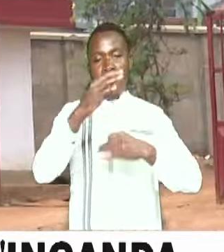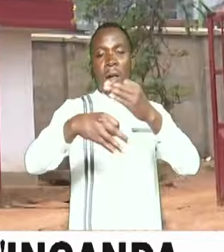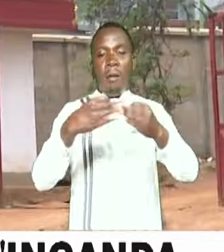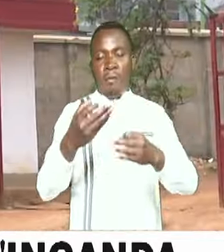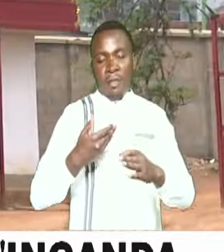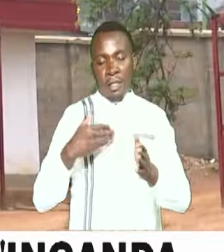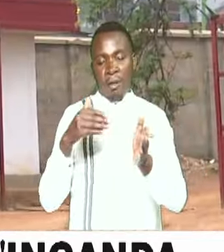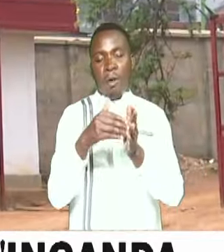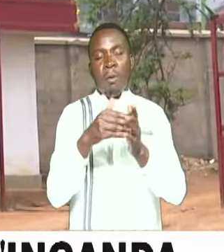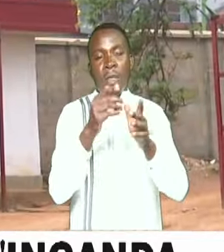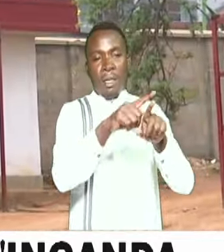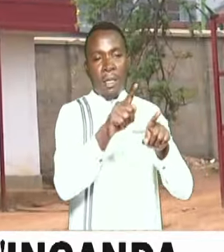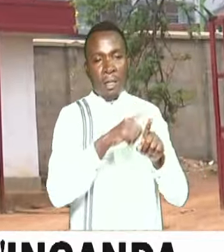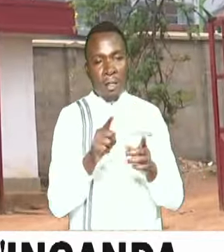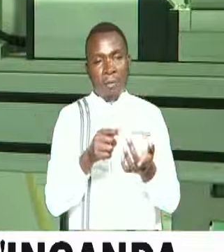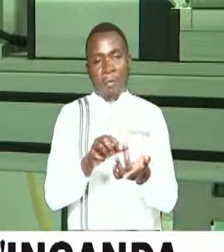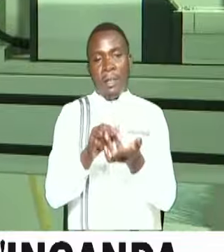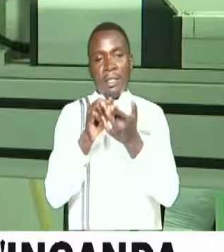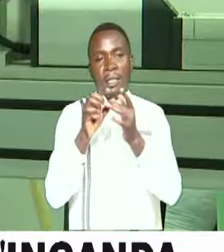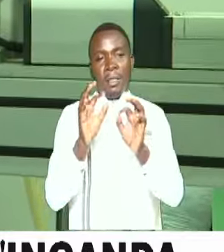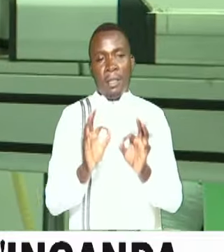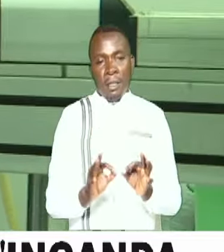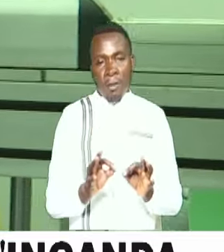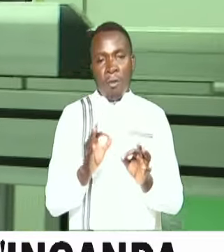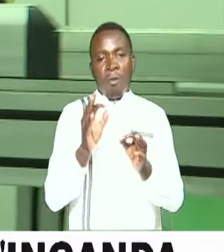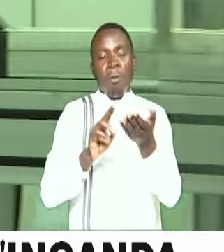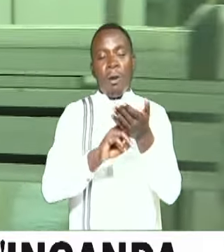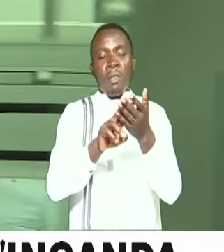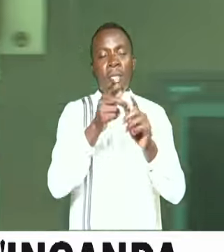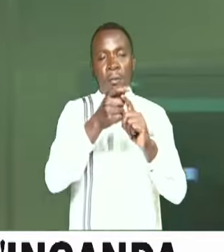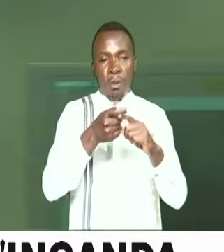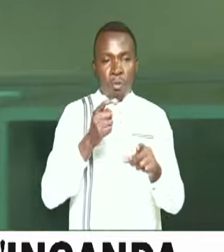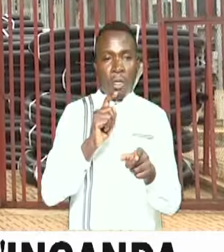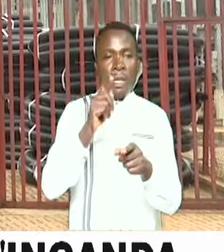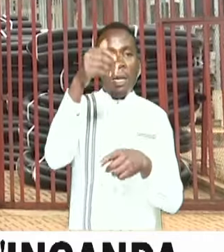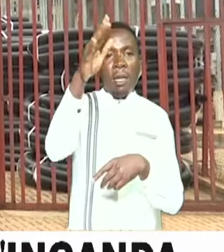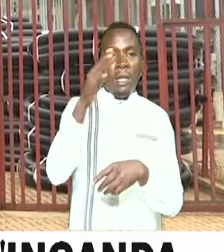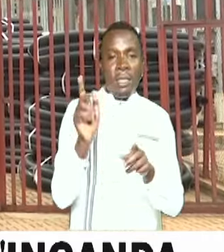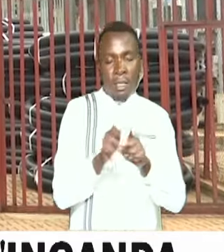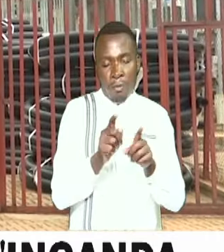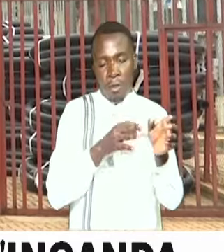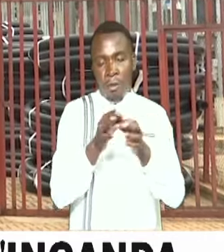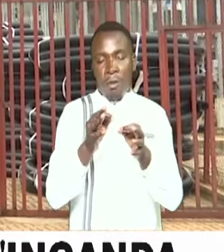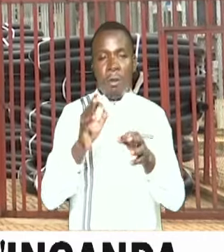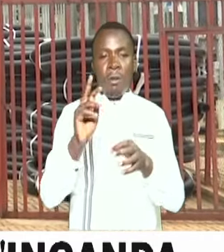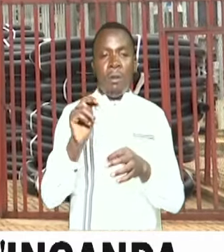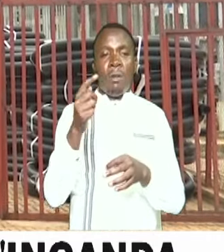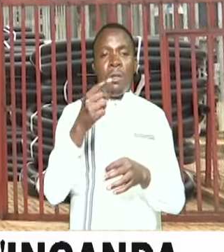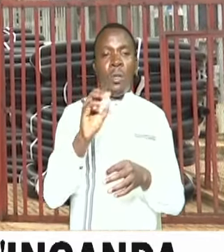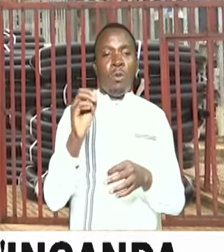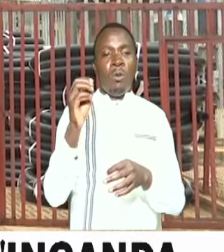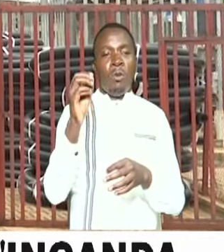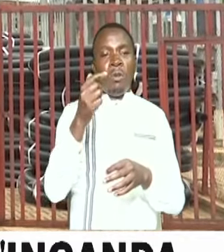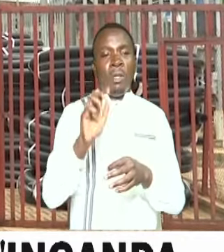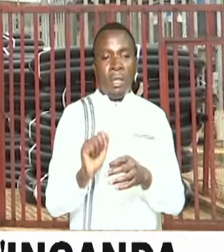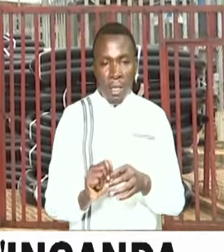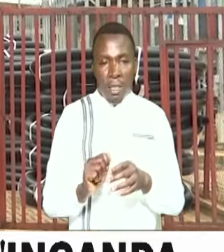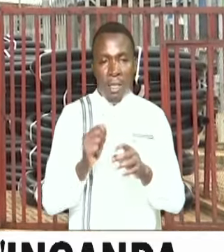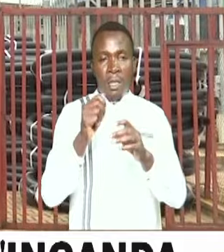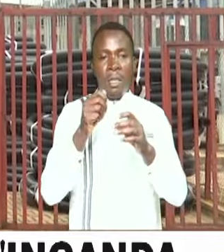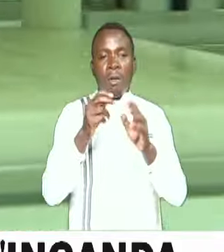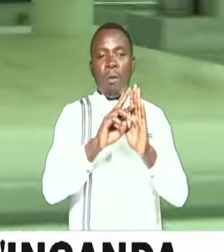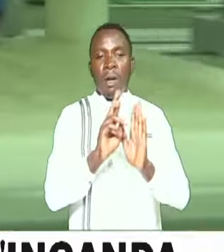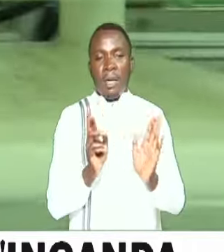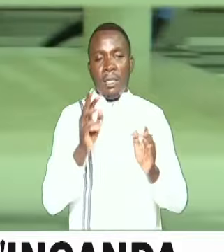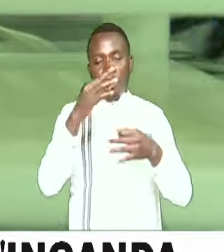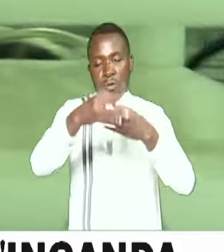zitandukanye ku isonga n'uko ibyo bakoresha ibyinshi babitumiza hanze, nk'uko bisobanurwa na Rugwiza ngo Gasiriyake ukuriye uruganda Pharmalab